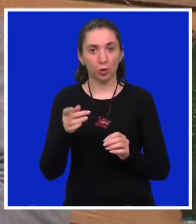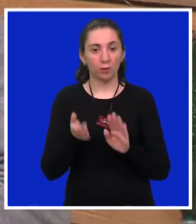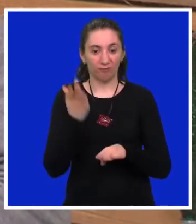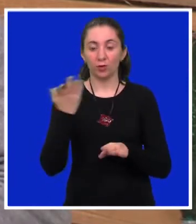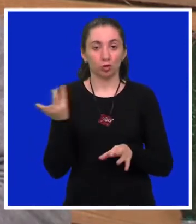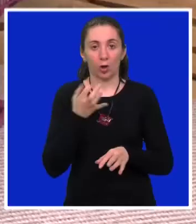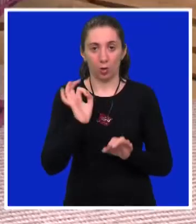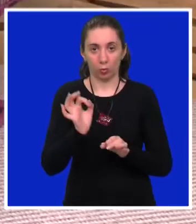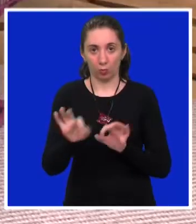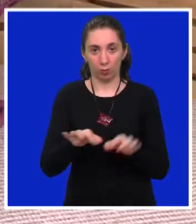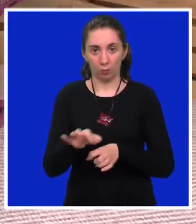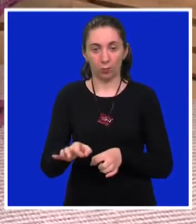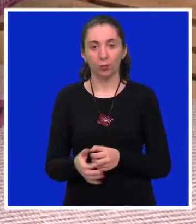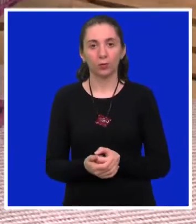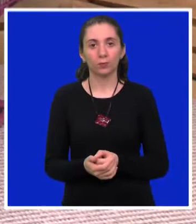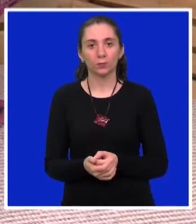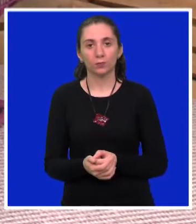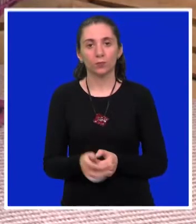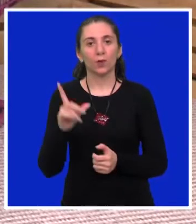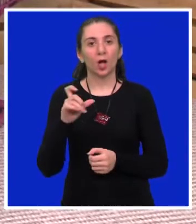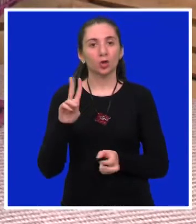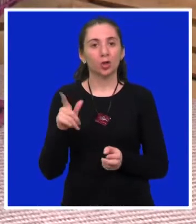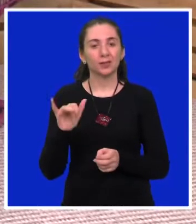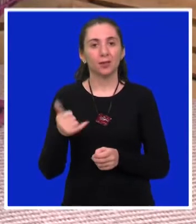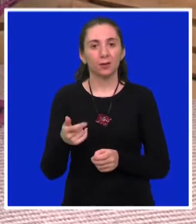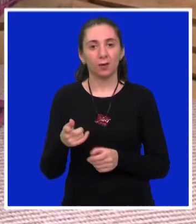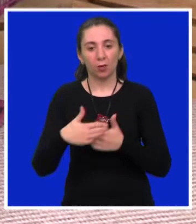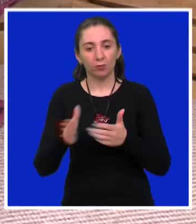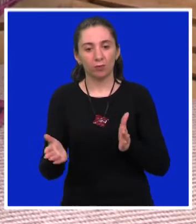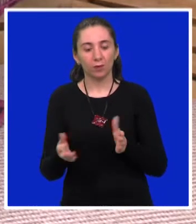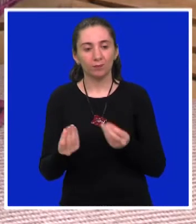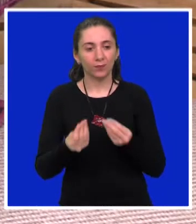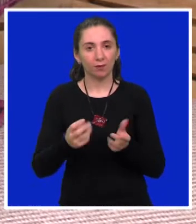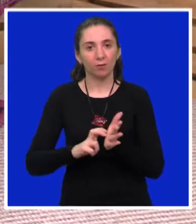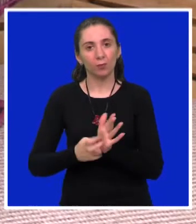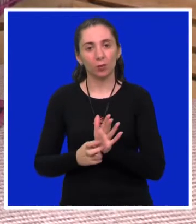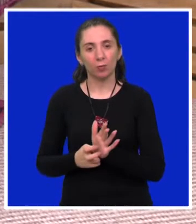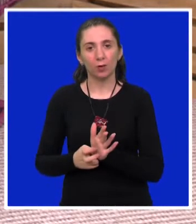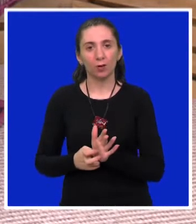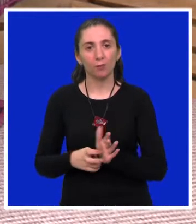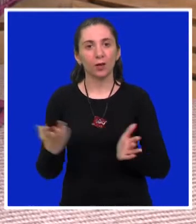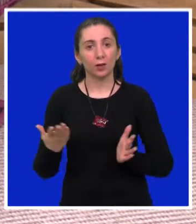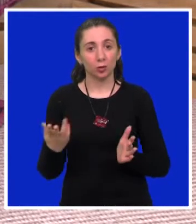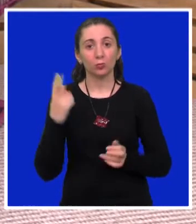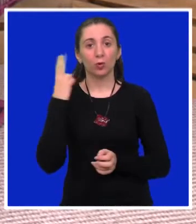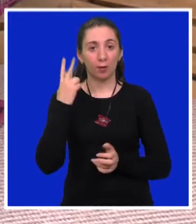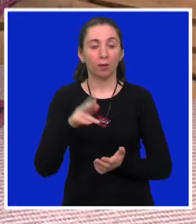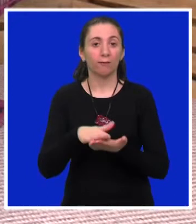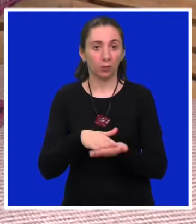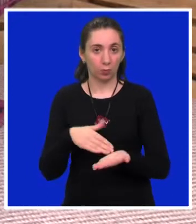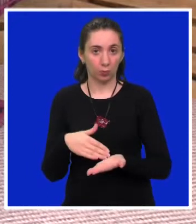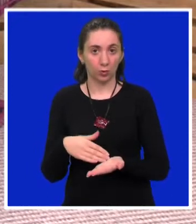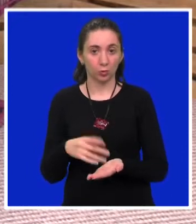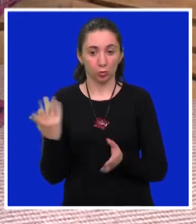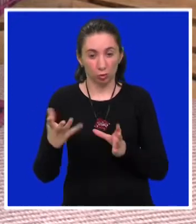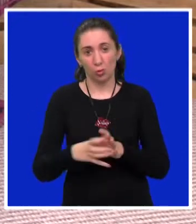više nego dobar. Ali je činjenica da se tu otvaraju neki problemi gdje ćemo naravno u